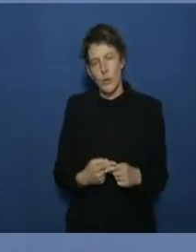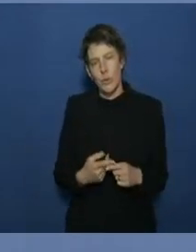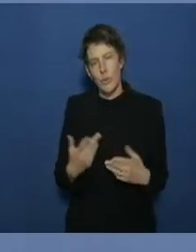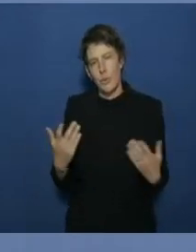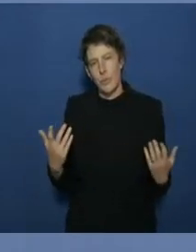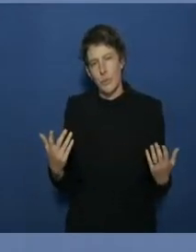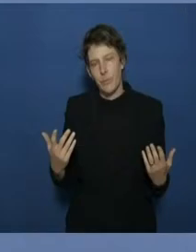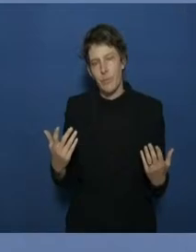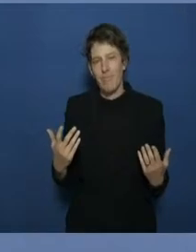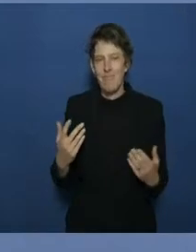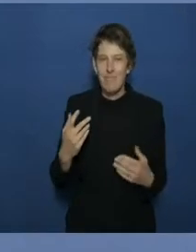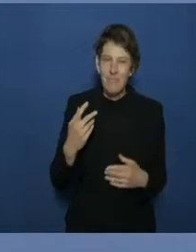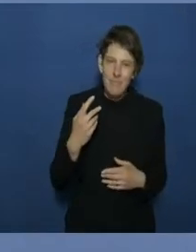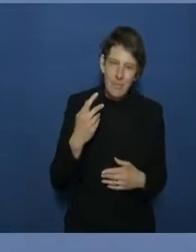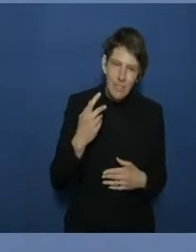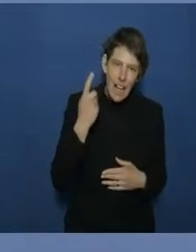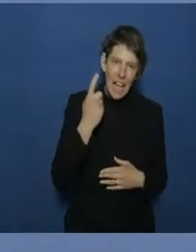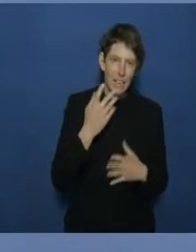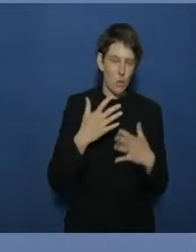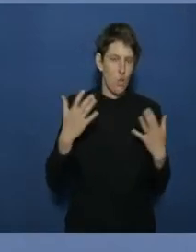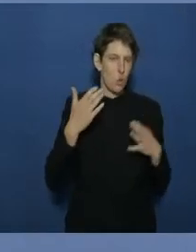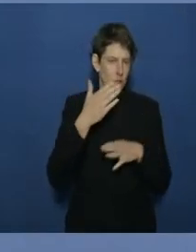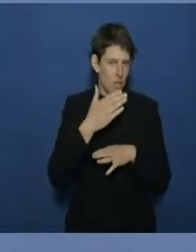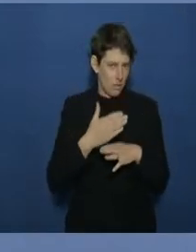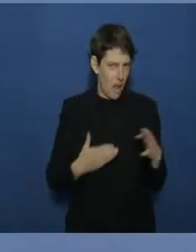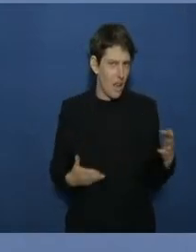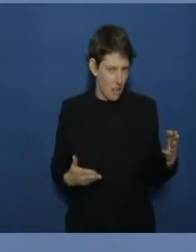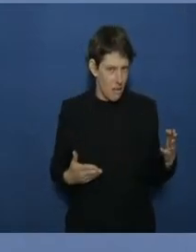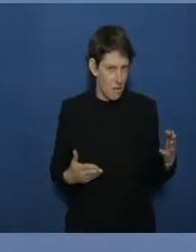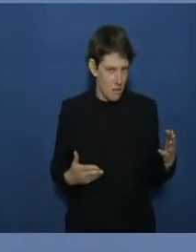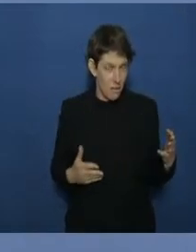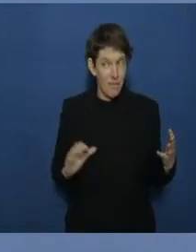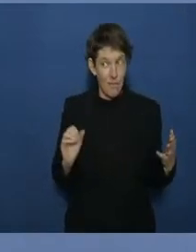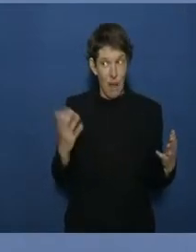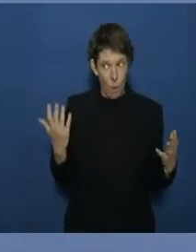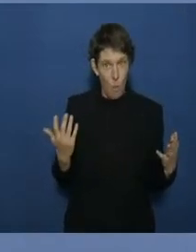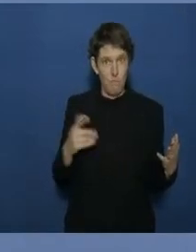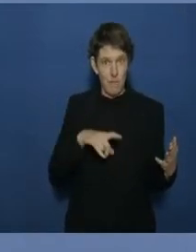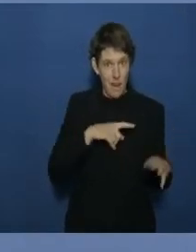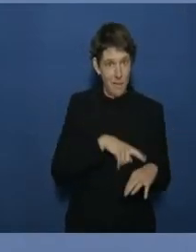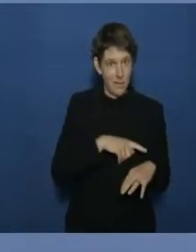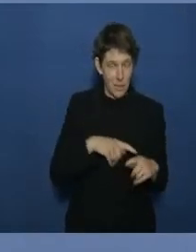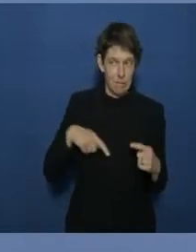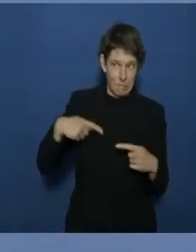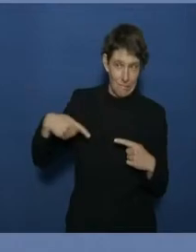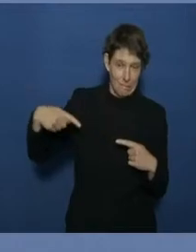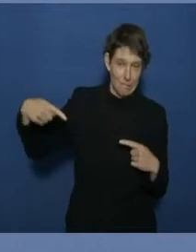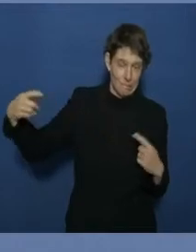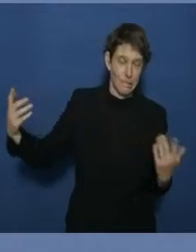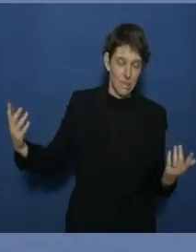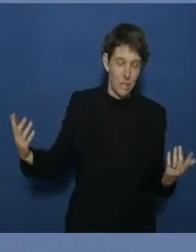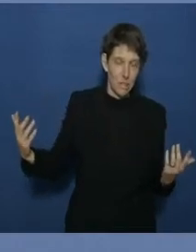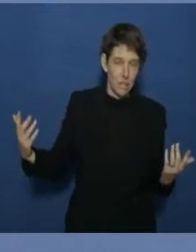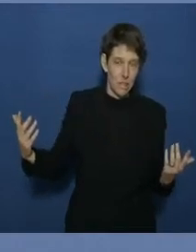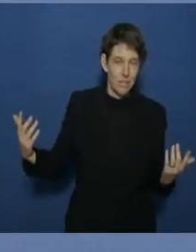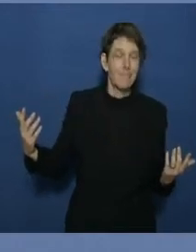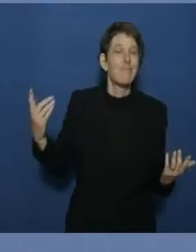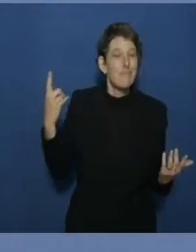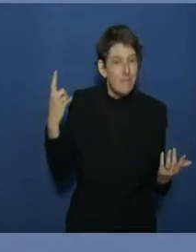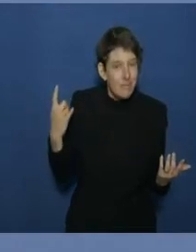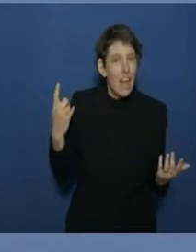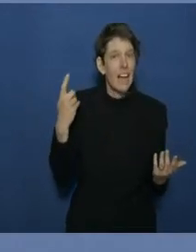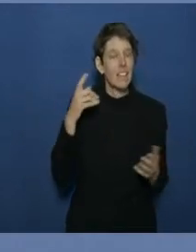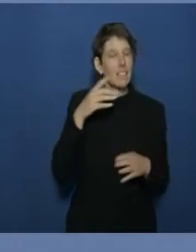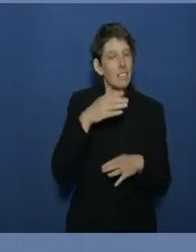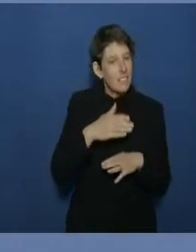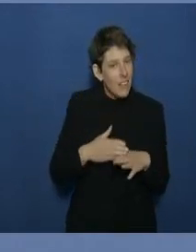ein wesentlicher Teil, der dazu beigetragen hat, dass dieser Prozess eben so viel Zeit in Anspruch genommen hat, wie er in Anspruch genommen hat, ist,